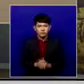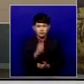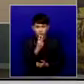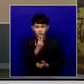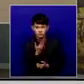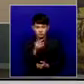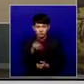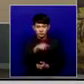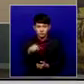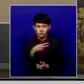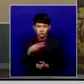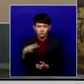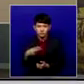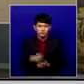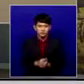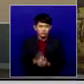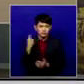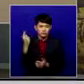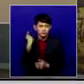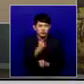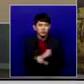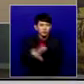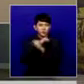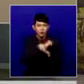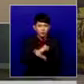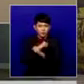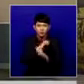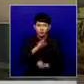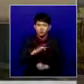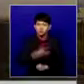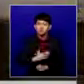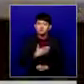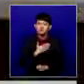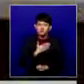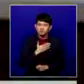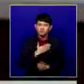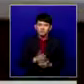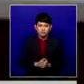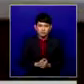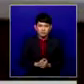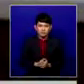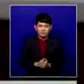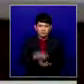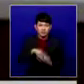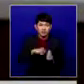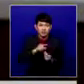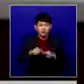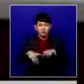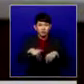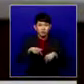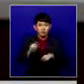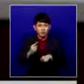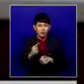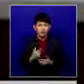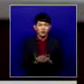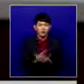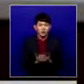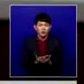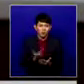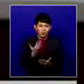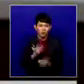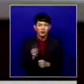Forever ท่องเที่ยวปลอดภัยปลอดโลกประทับใจเห็นไหมครับจะเกิดเศรษฐกิจชุมชนใหม่นะฮะที่มั่งคั่งยั่งยืนที่เขาเรียกว่า